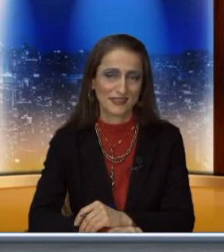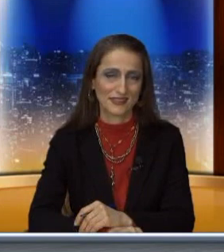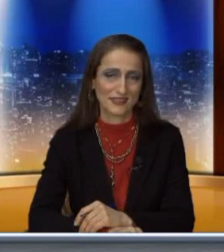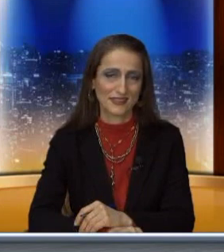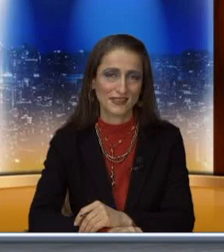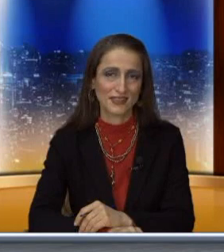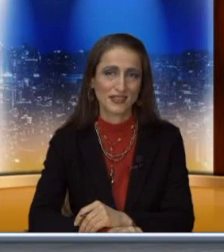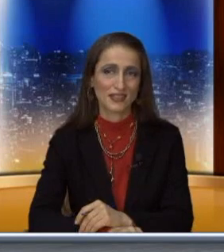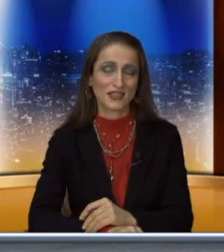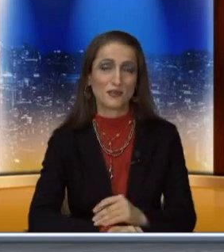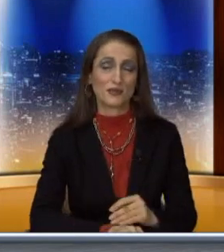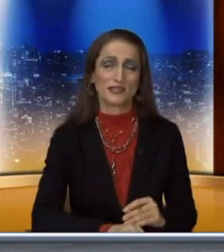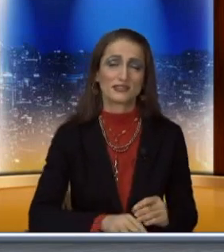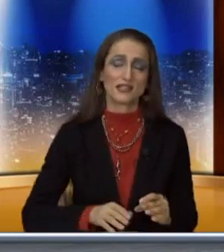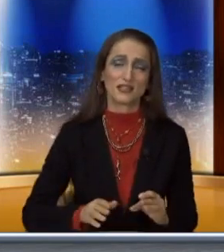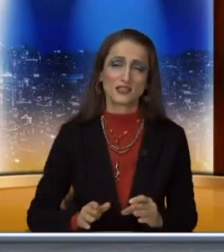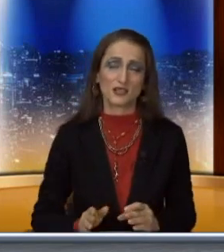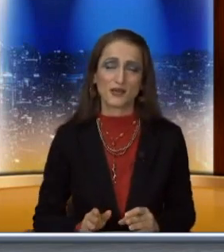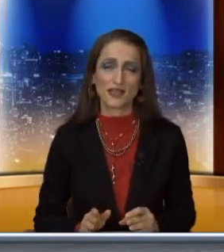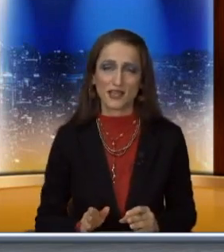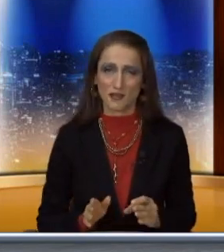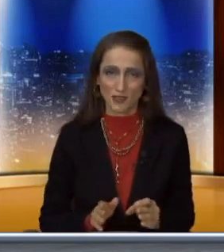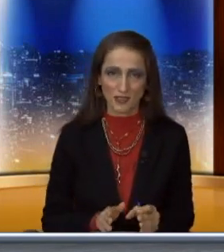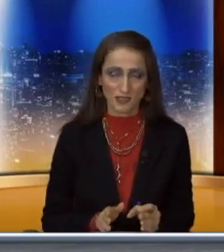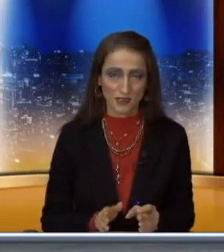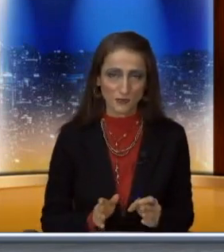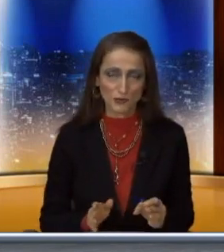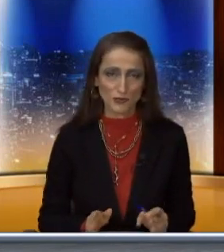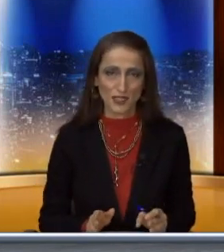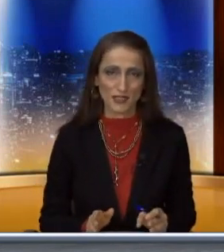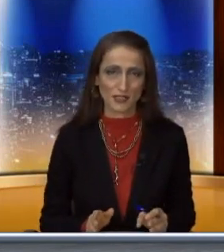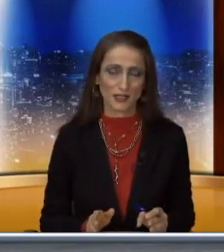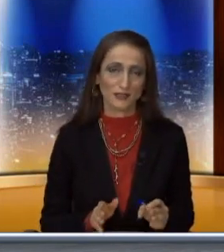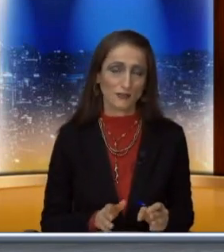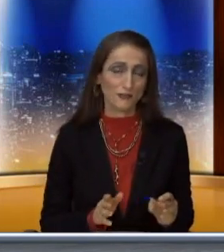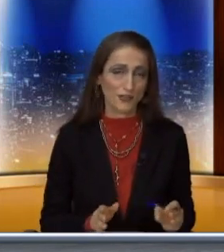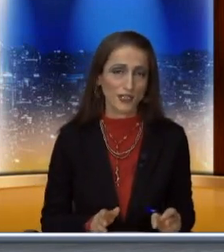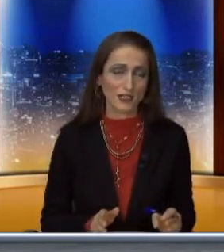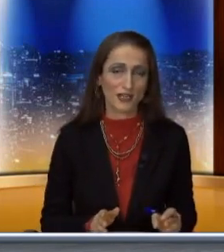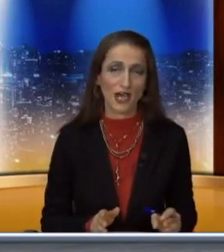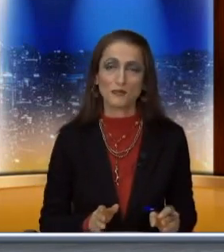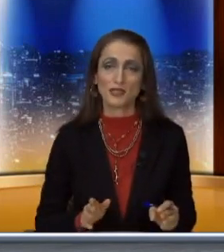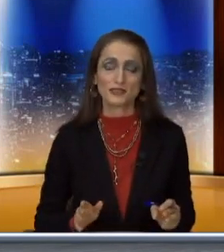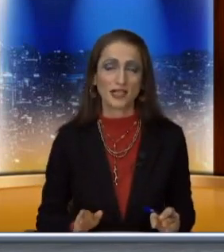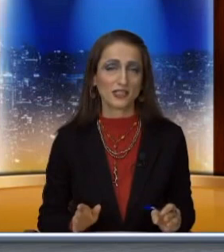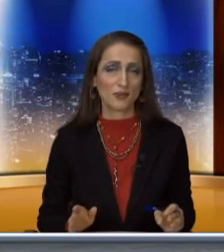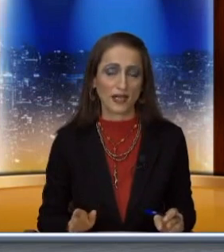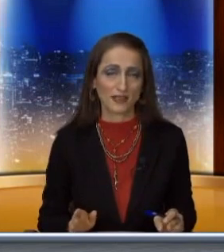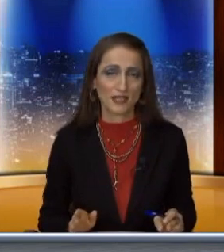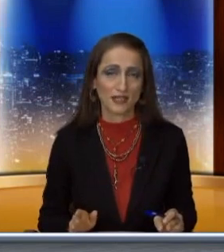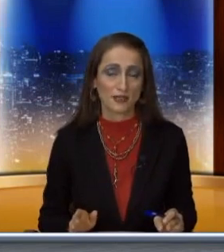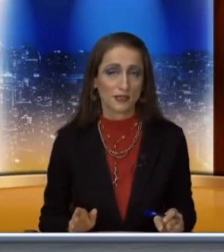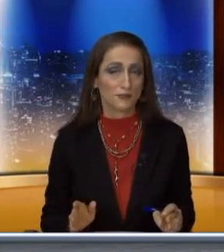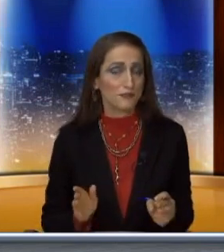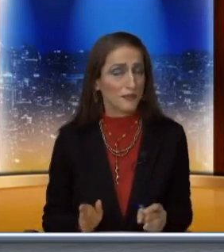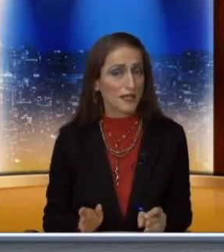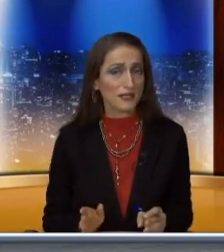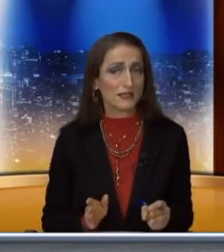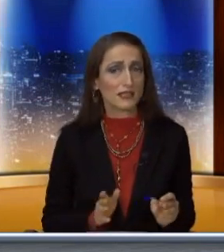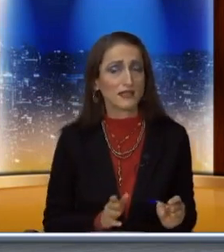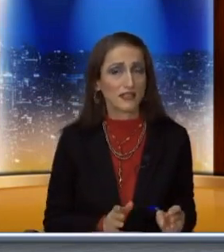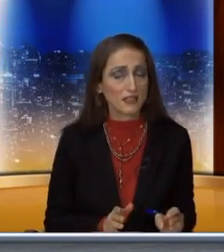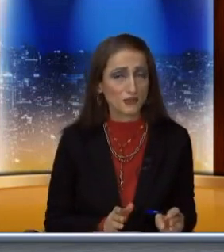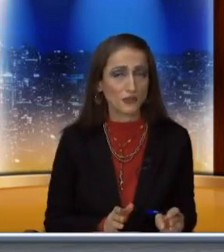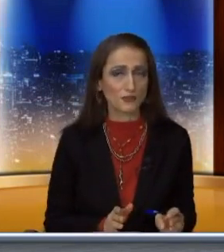دور. نعم استاذ هشام، هذا العمل اللي تقوم به انت والفريق عمل انساني بحت،